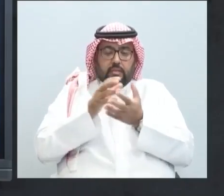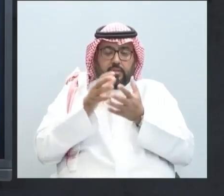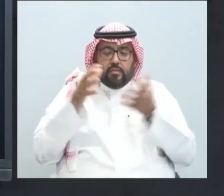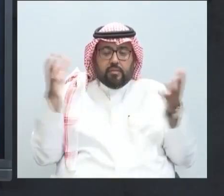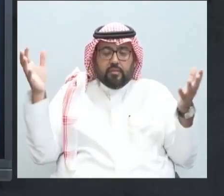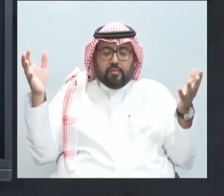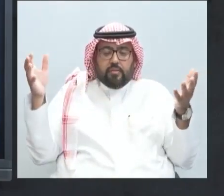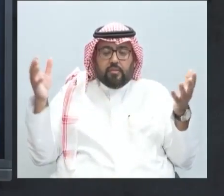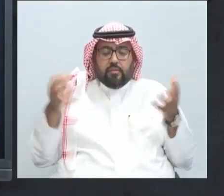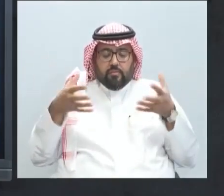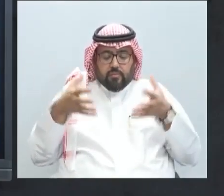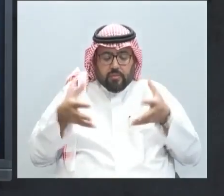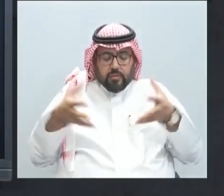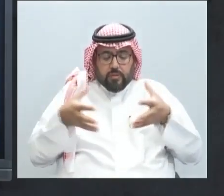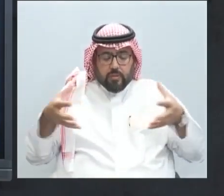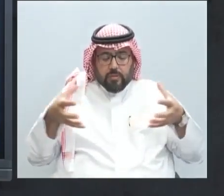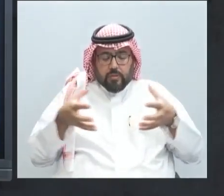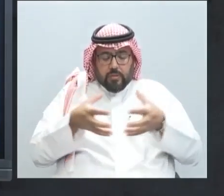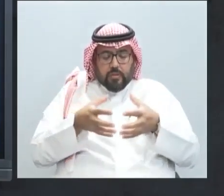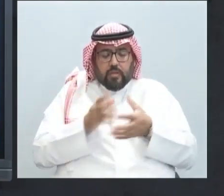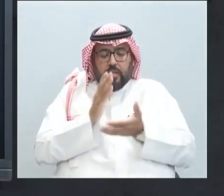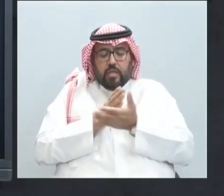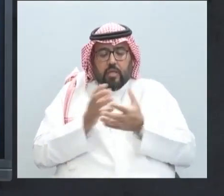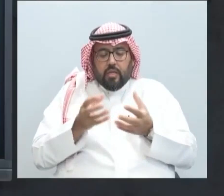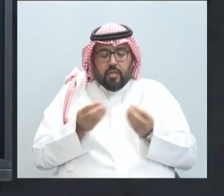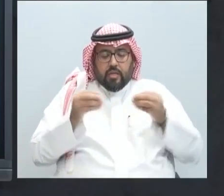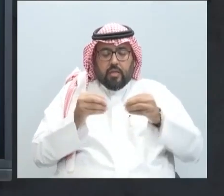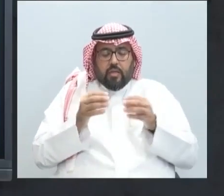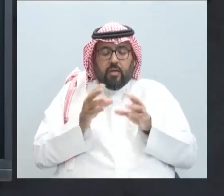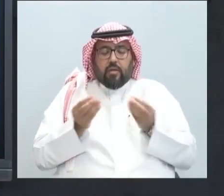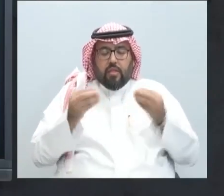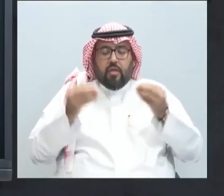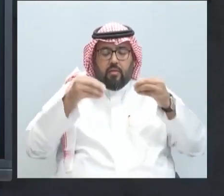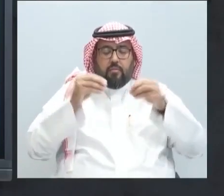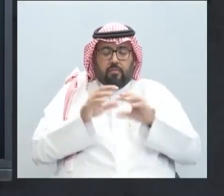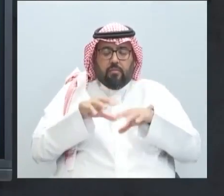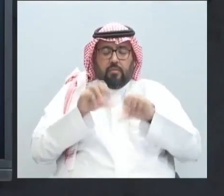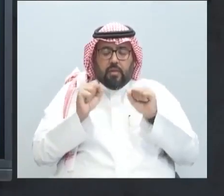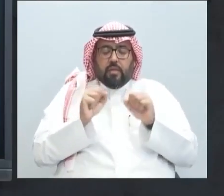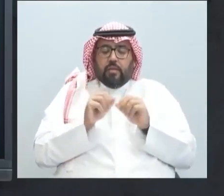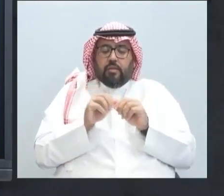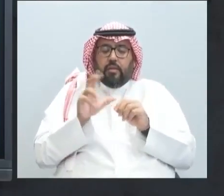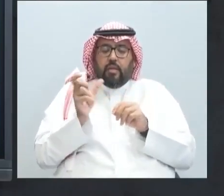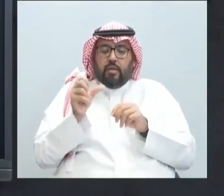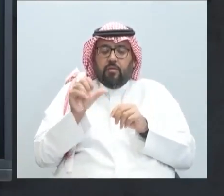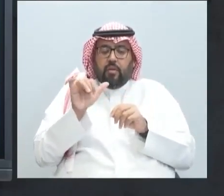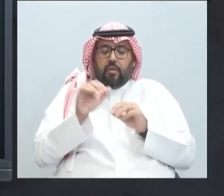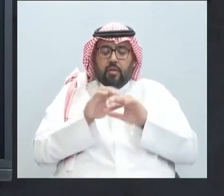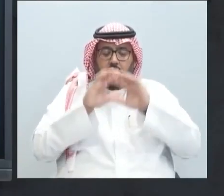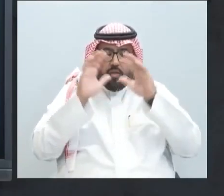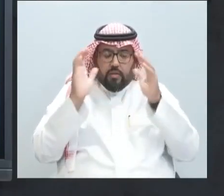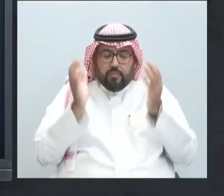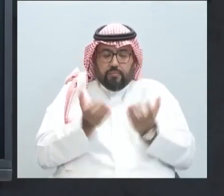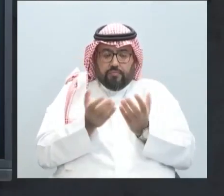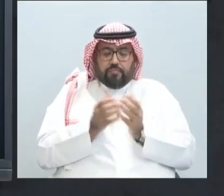هذا الكروماتين يتكثف يتجمع واعطانا هذه الكروموسومات المتضاعفه اختفت النويه اختفى الغلاف او